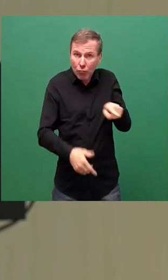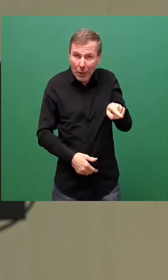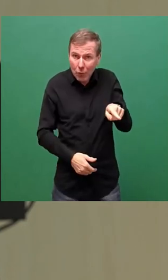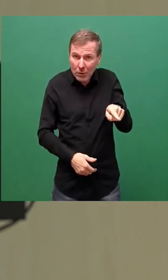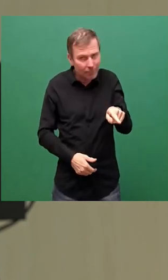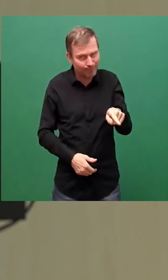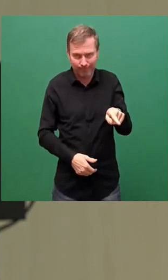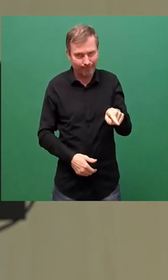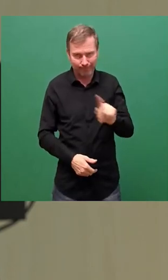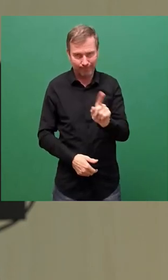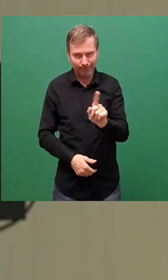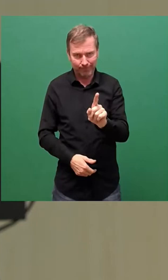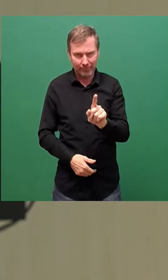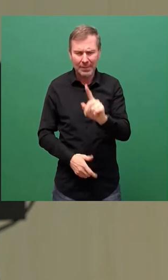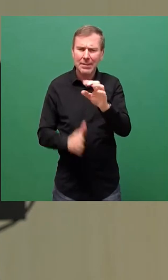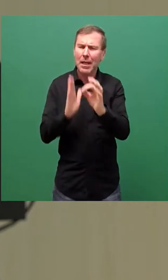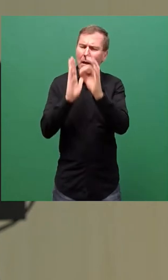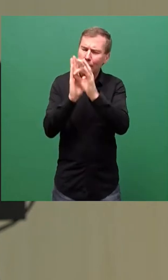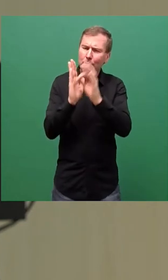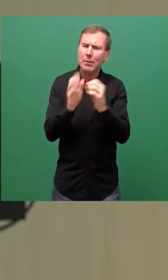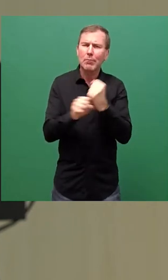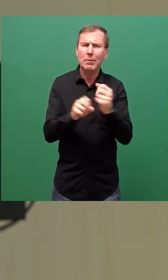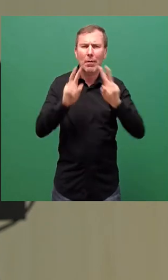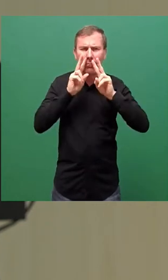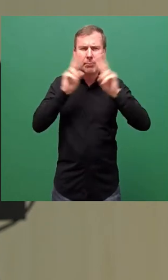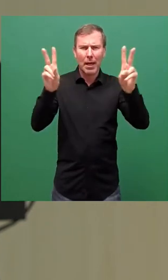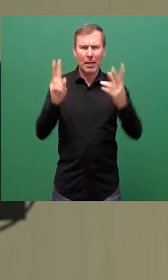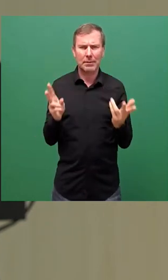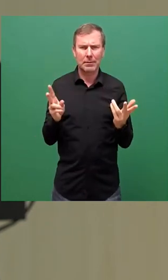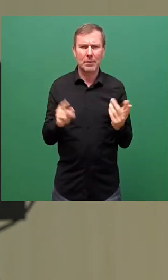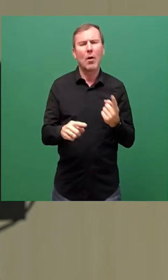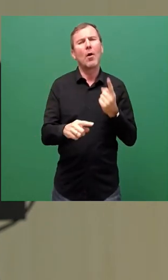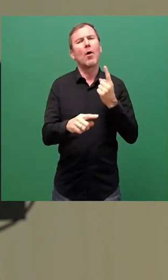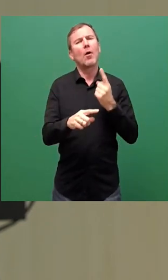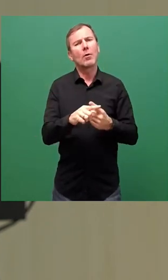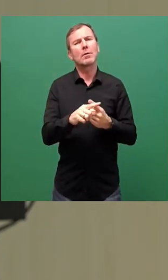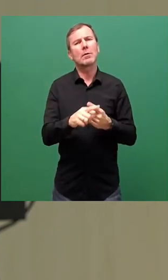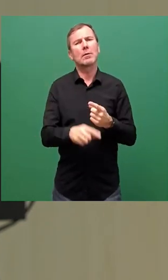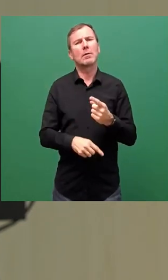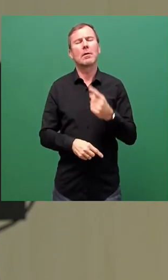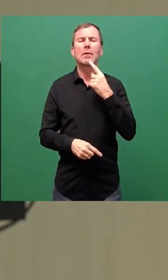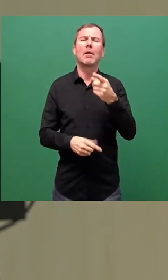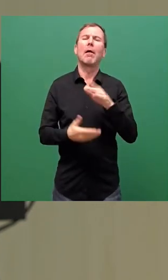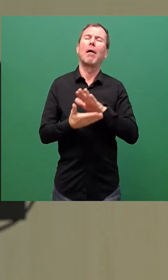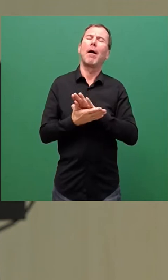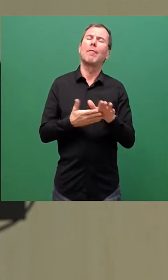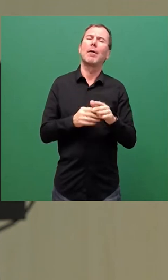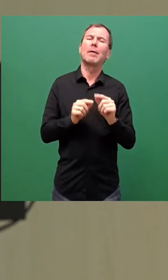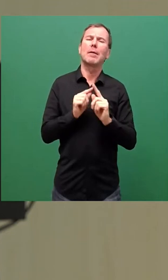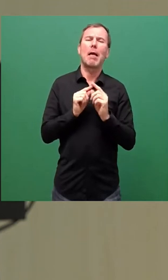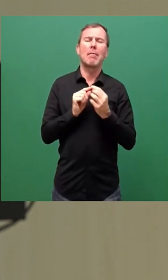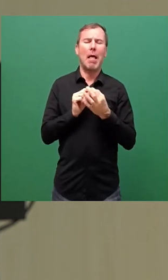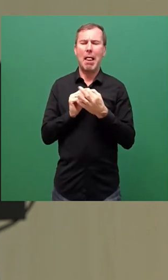Ja, das sind Punkte, die muss man beachten. Und wenn ich hier wenn man mal die Linien,